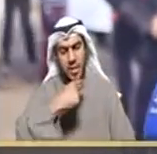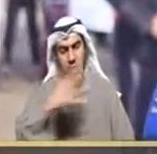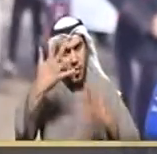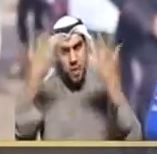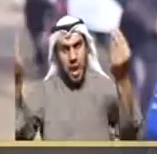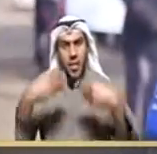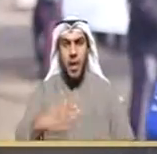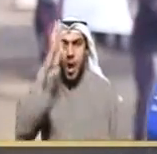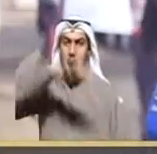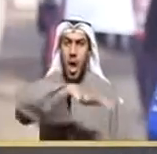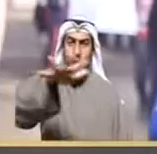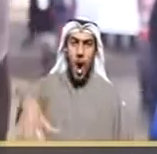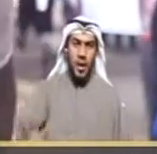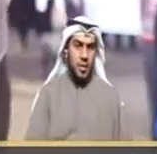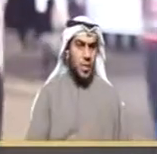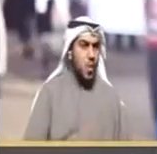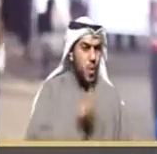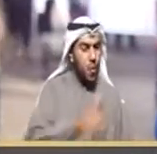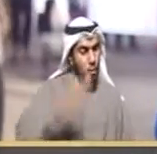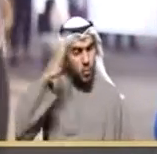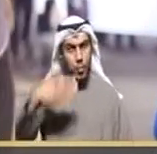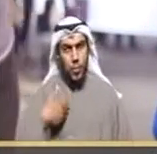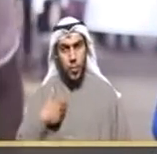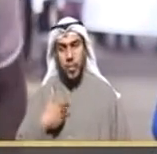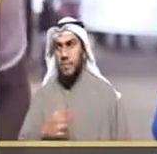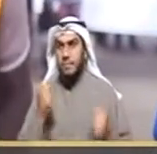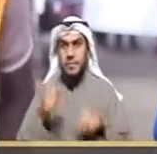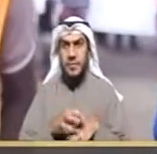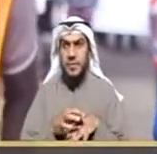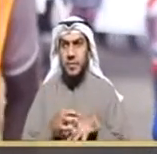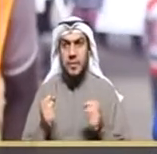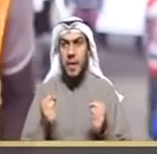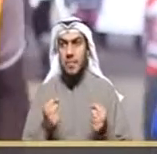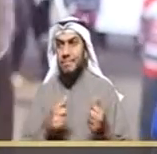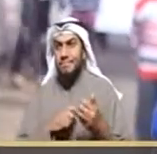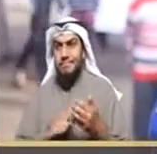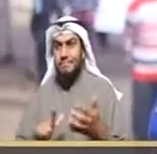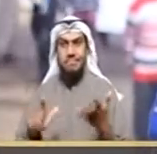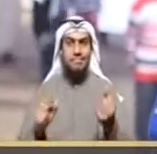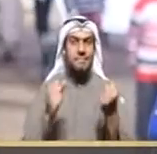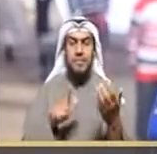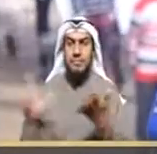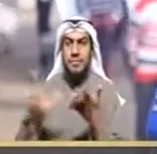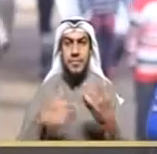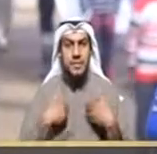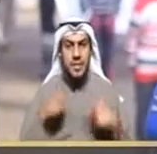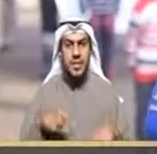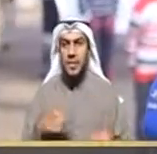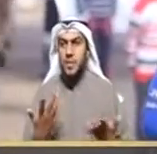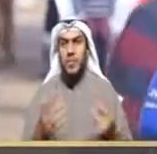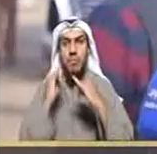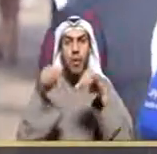للشعب العراقي، ونشكرهم ونحن نازحون في محافظة نينوى حاليا ساكنين